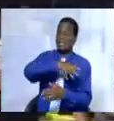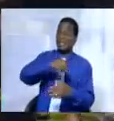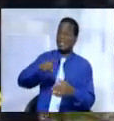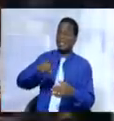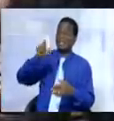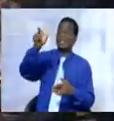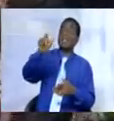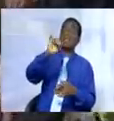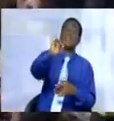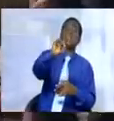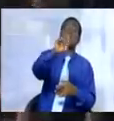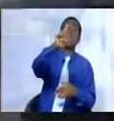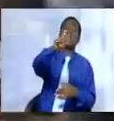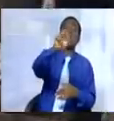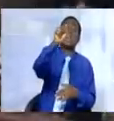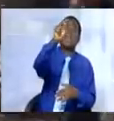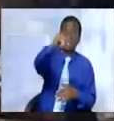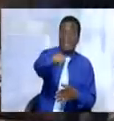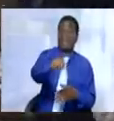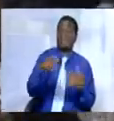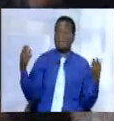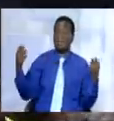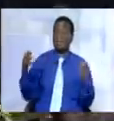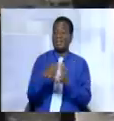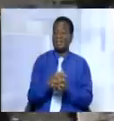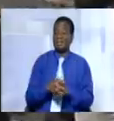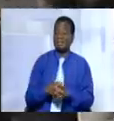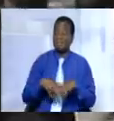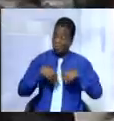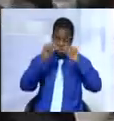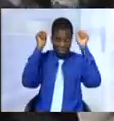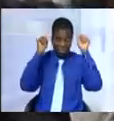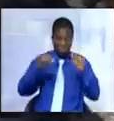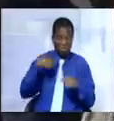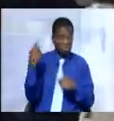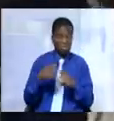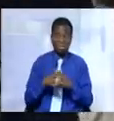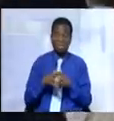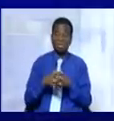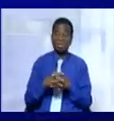la milice chiite libanaise engagée aux côtés de Bachar el-Assad dans la guerre civile en Syrie.